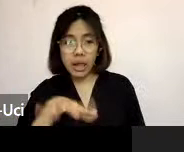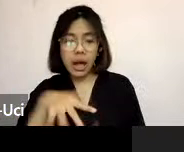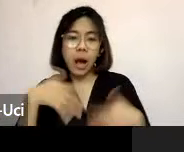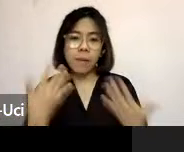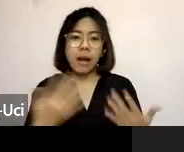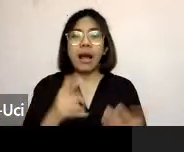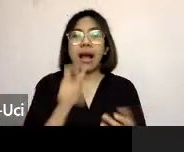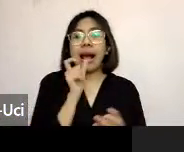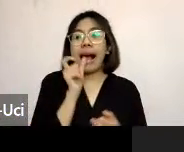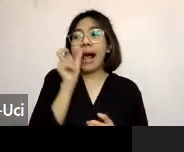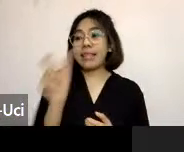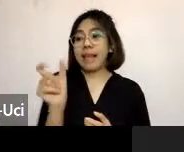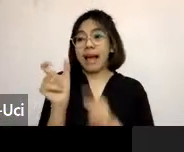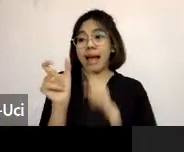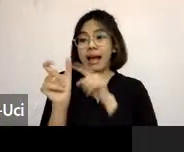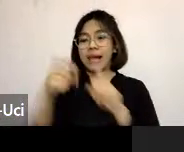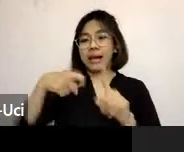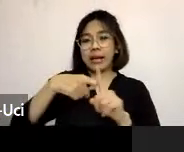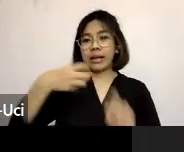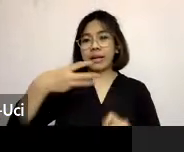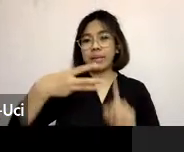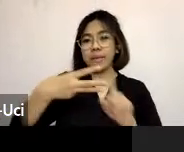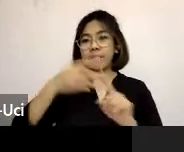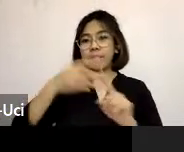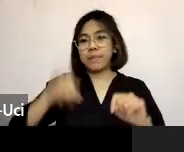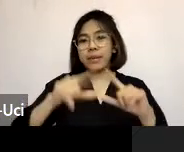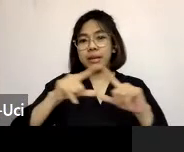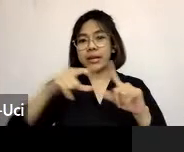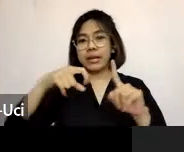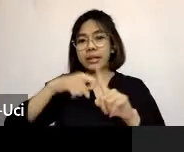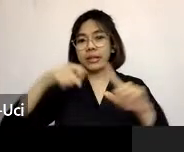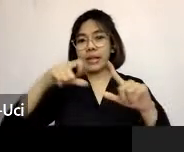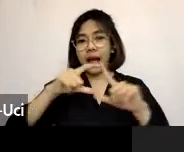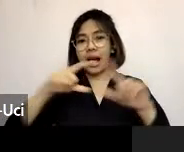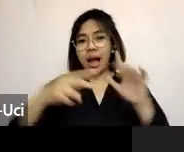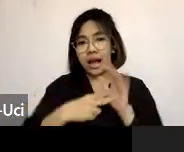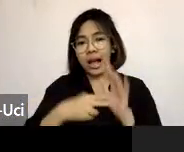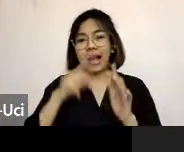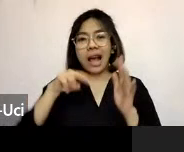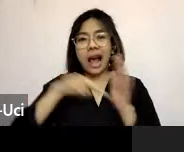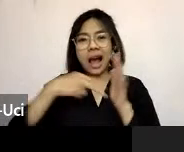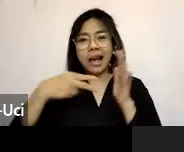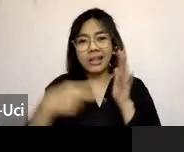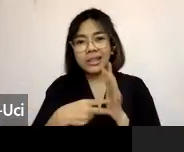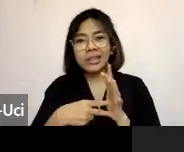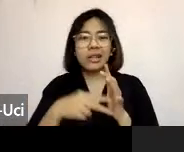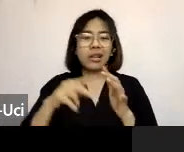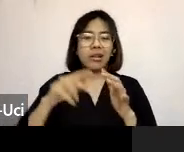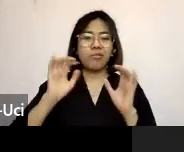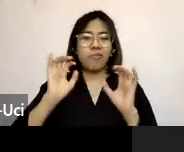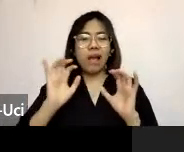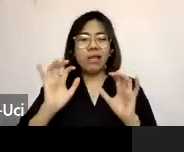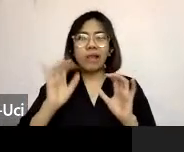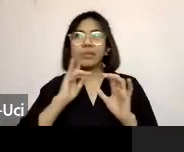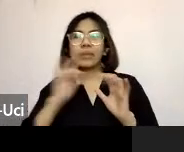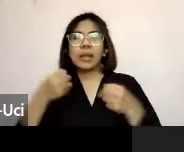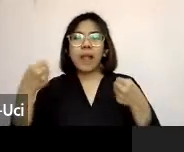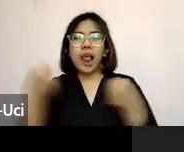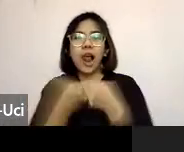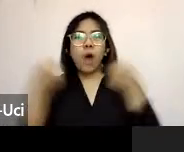kebijakan itu adalah konsep yang ada di dalamnya penuh dengan makna-makna yang kontradiktif itu